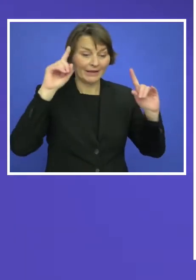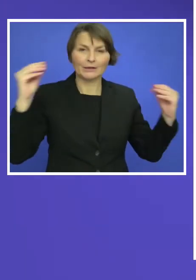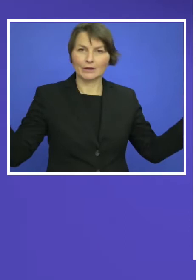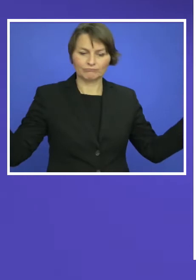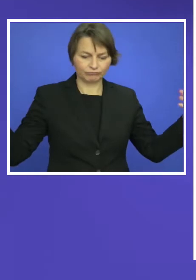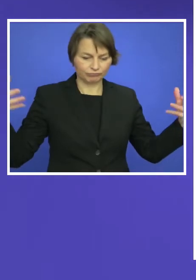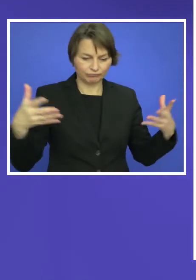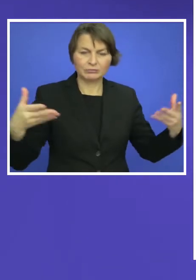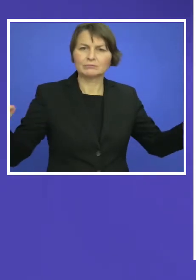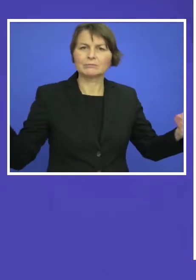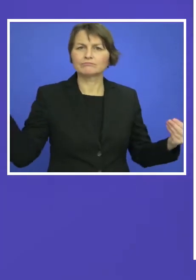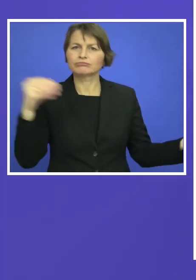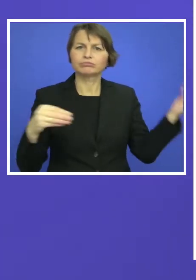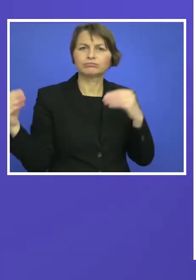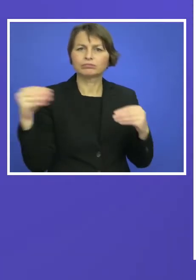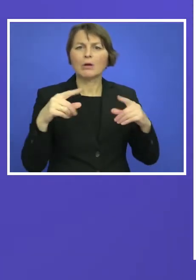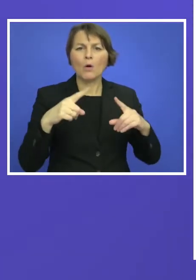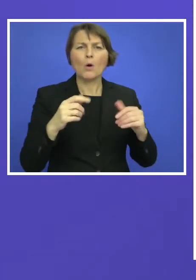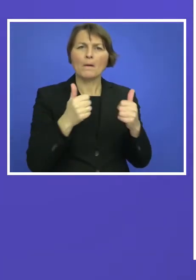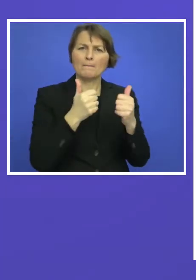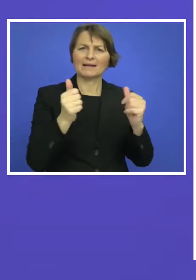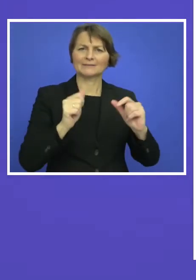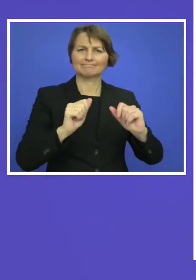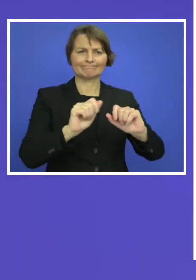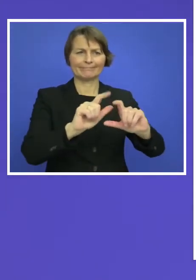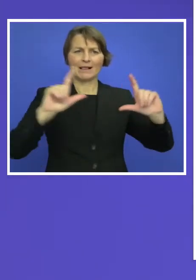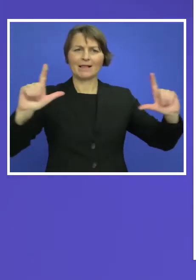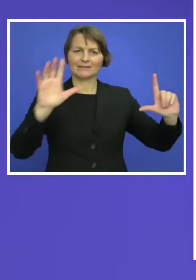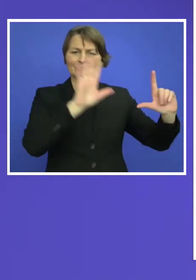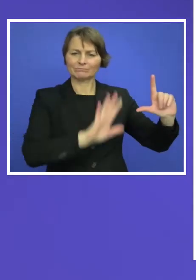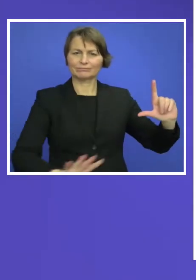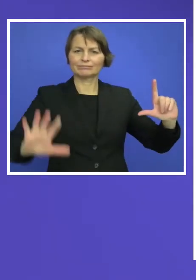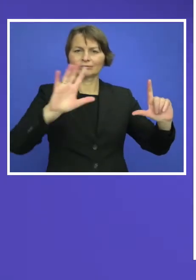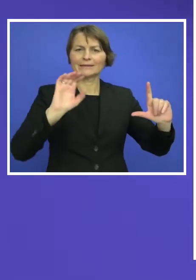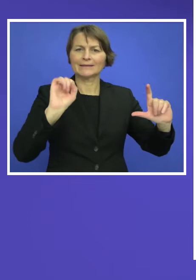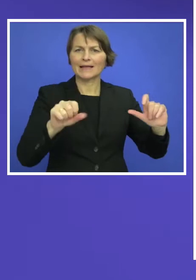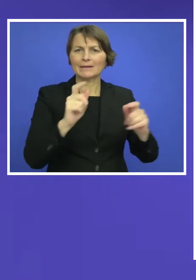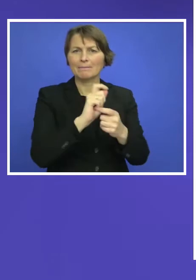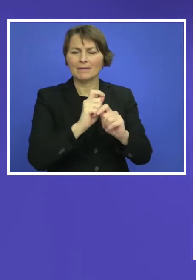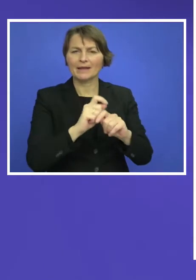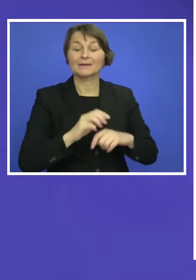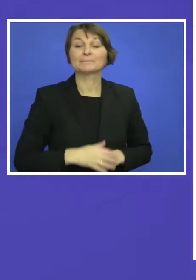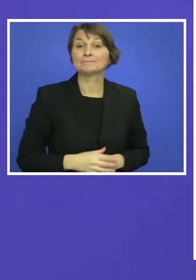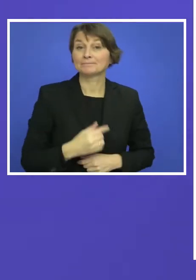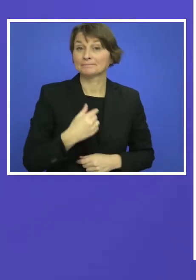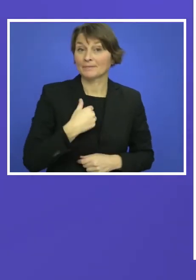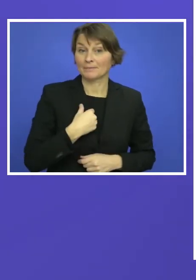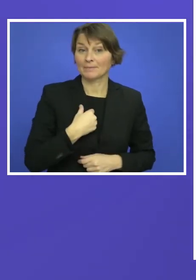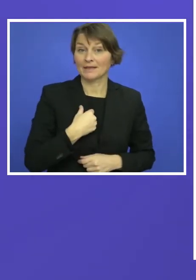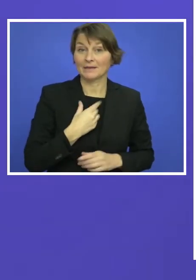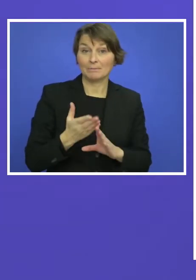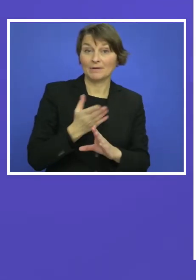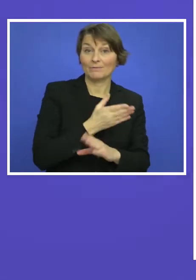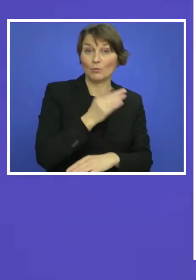نكون رافضينه. افكار جوليا تقريبا هي نفس الافكار اللي موجوده في كل دول العالم. يعني واضح ان المراه فعلا ملهاش مكان في